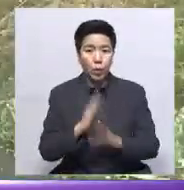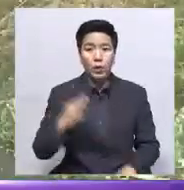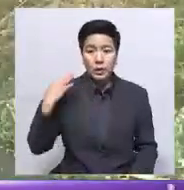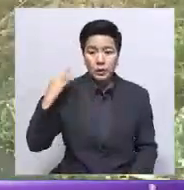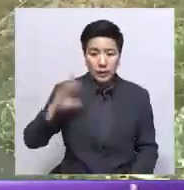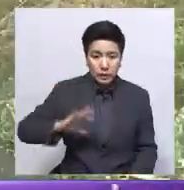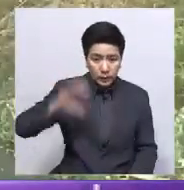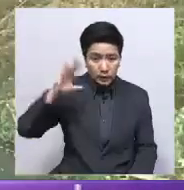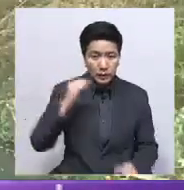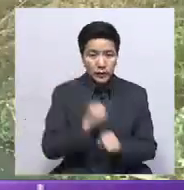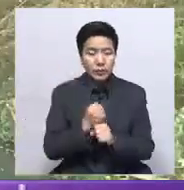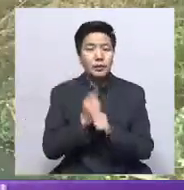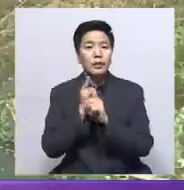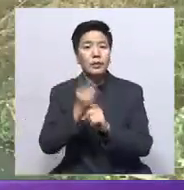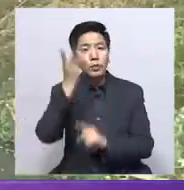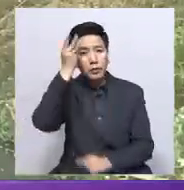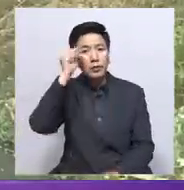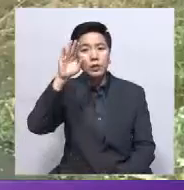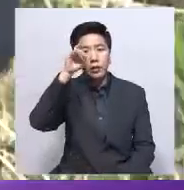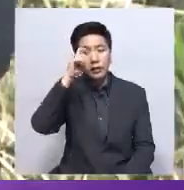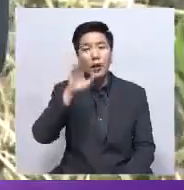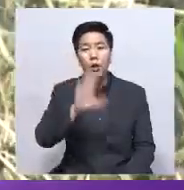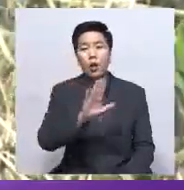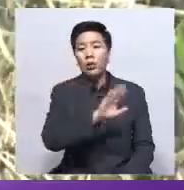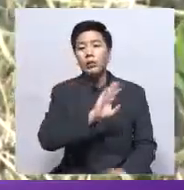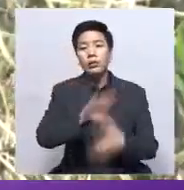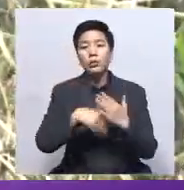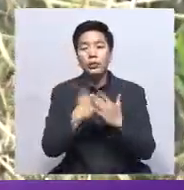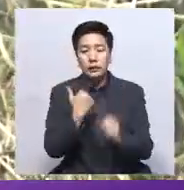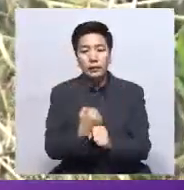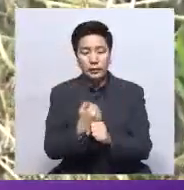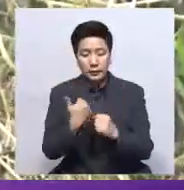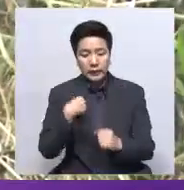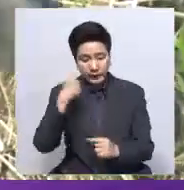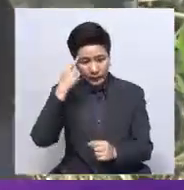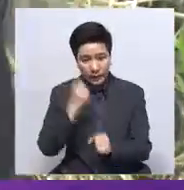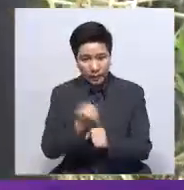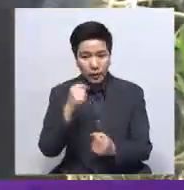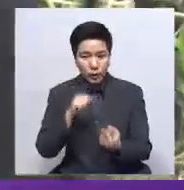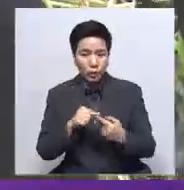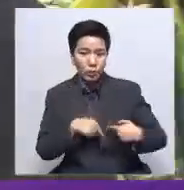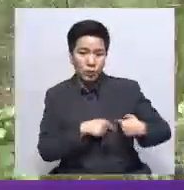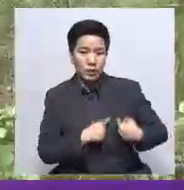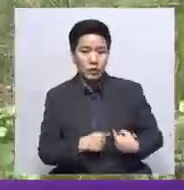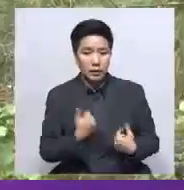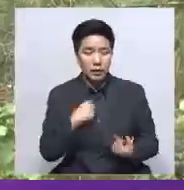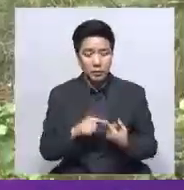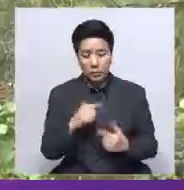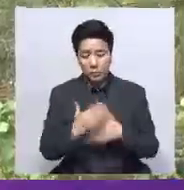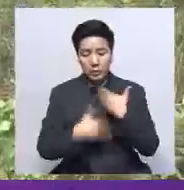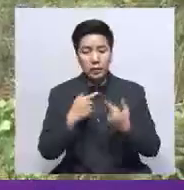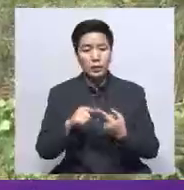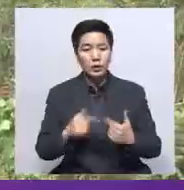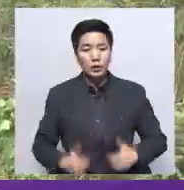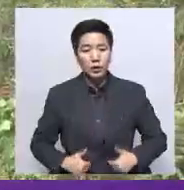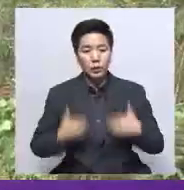ตอาสาพระราชทานตามแนวพระราชดำริร่วมปฏิบัติหน้าที่ในโครงการเราทำความดีด้วยหัวใจเพื่อพัฒนาความเป็น